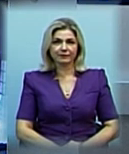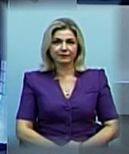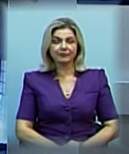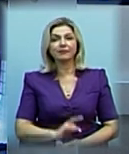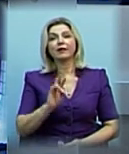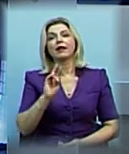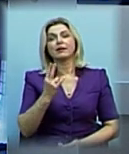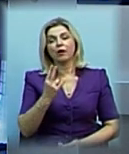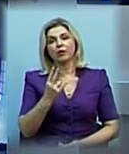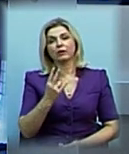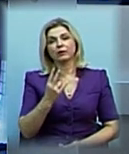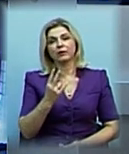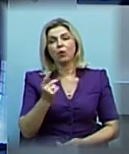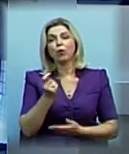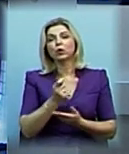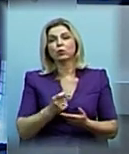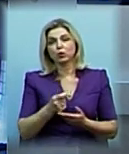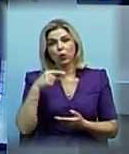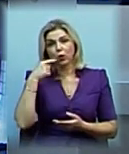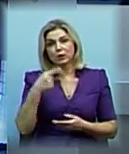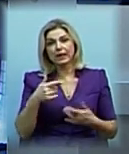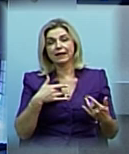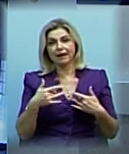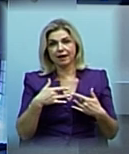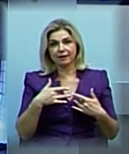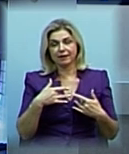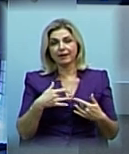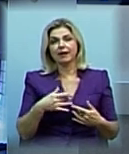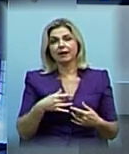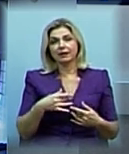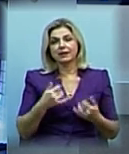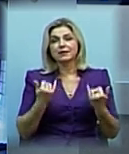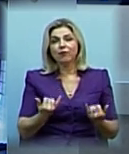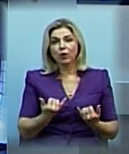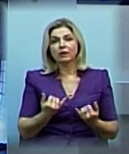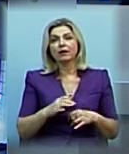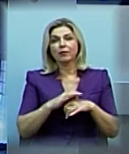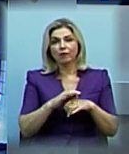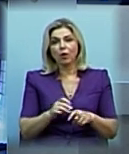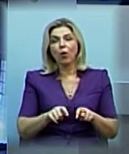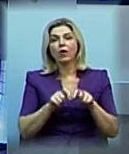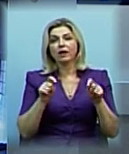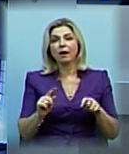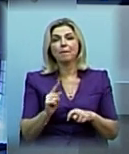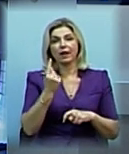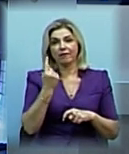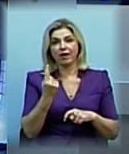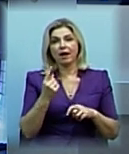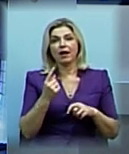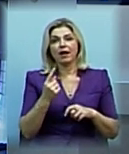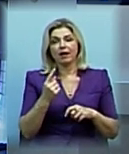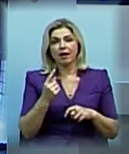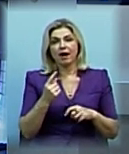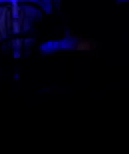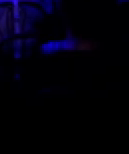У Миколаївському академічному художньому російському драматичному театрі сьогодні відбулося відкриття першої в місті